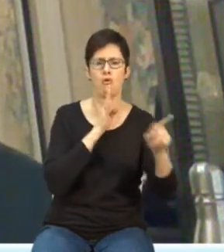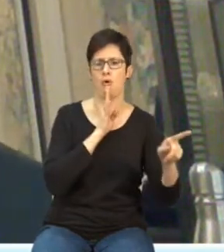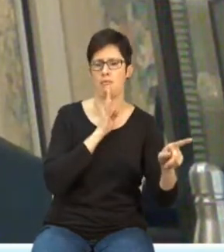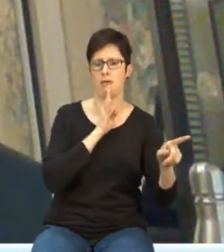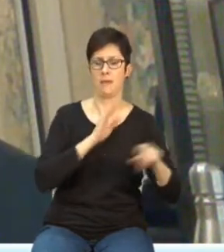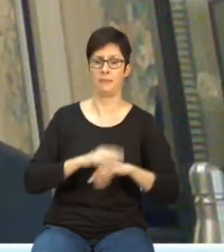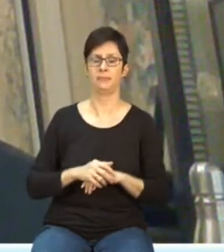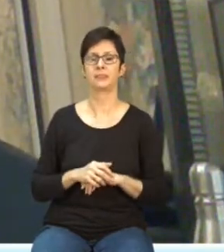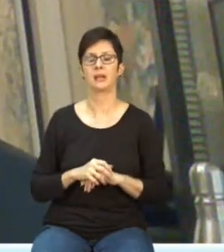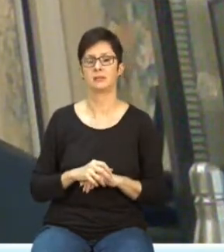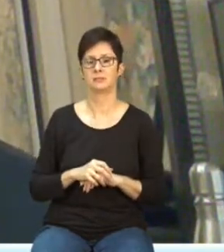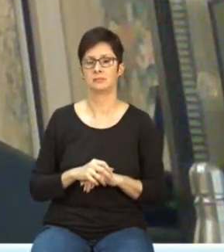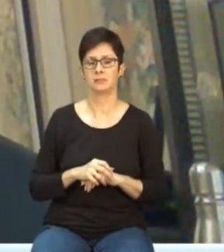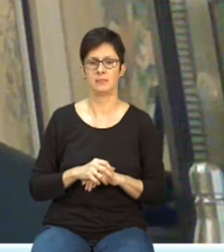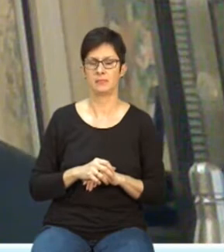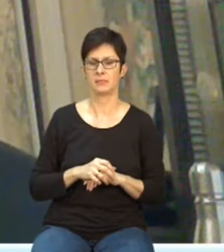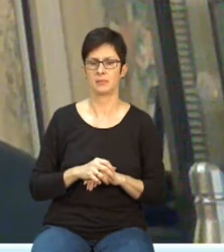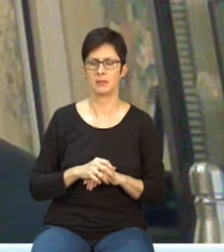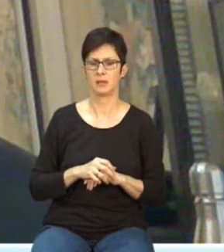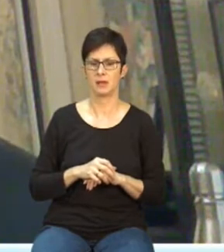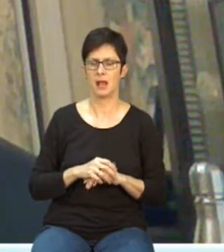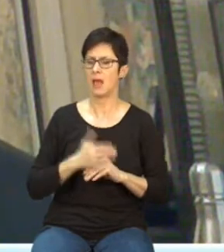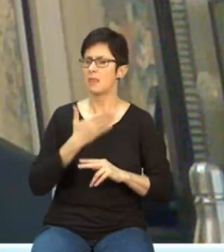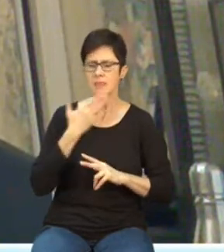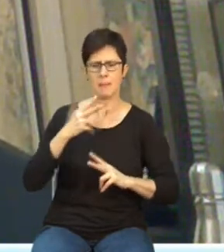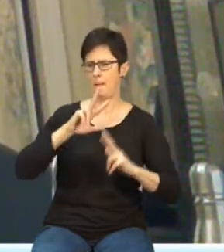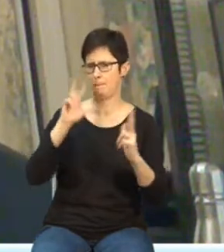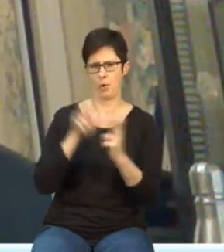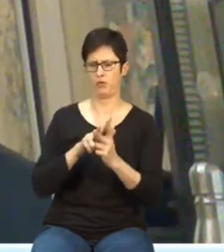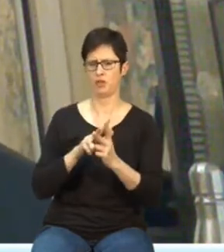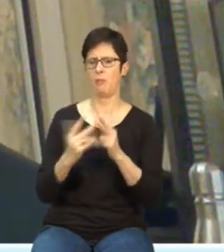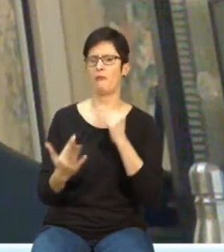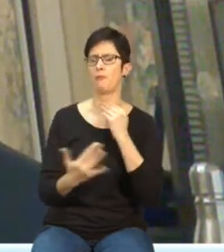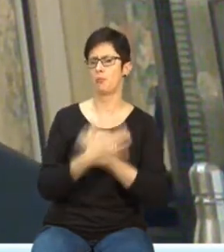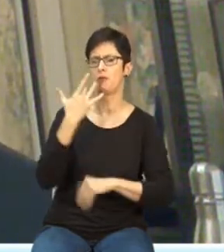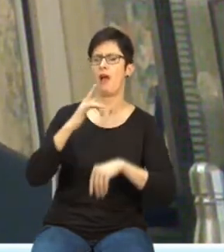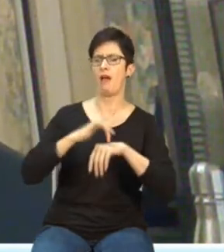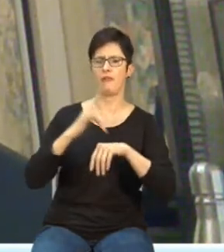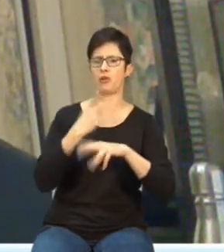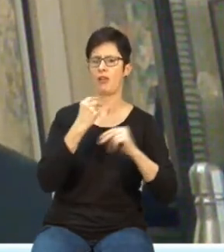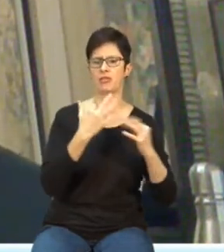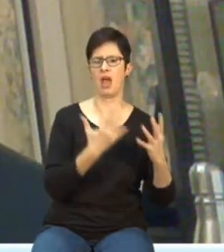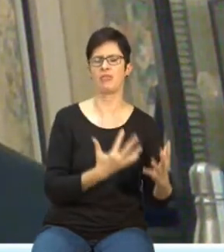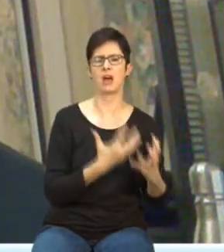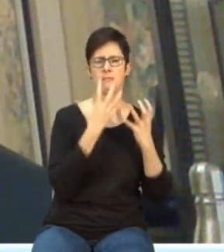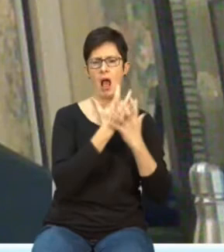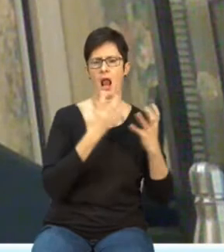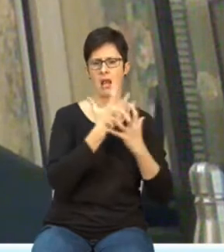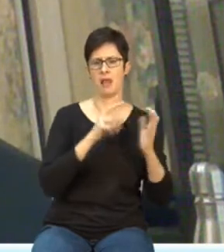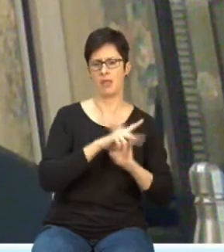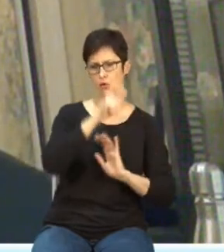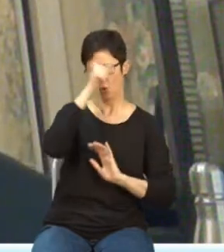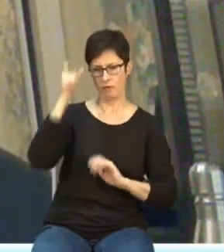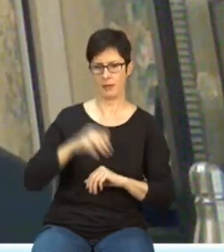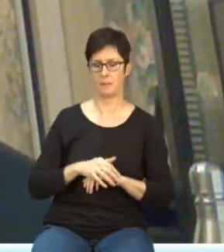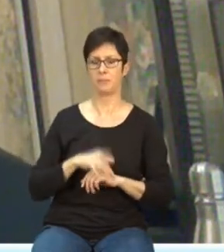to jakim kontekście pracowali więc nie ma potwierdzonego wpływu efektów nie termalnych na zdrowie ludzkie a zatem